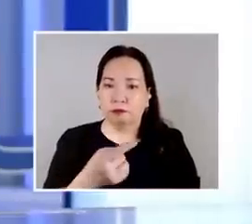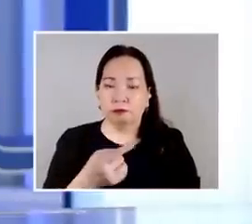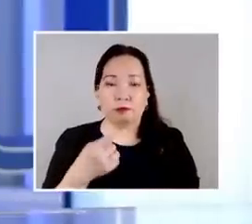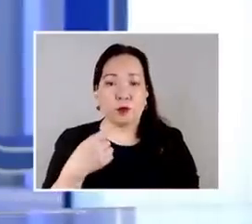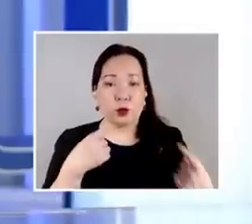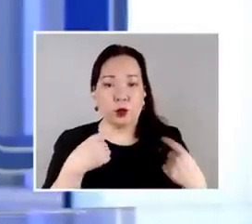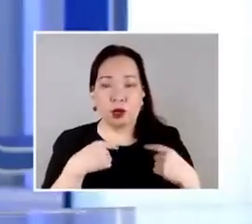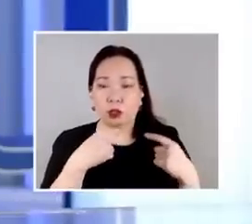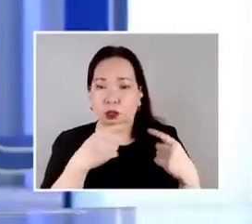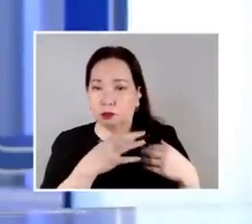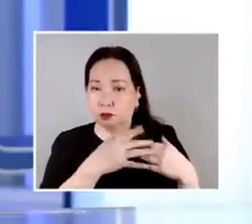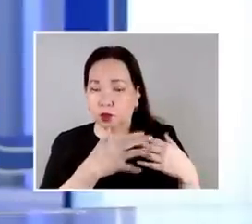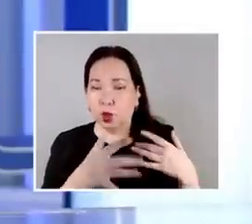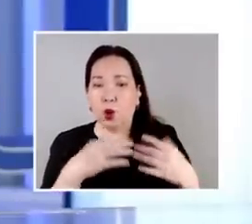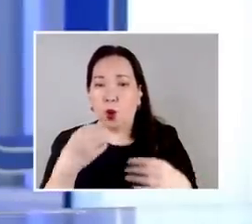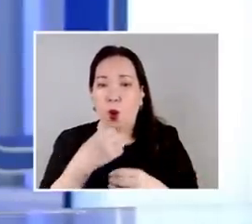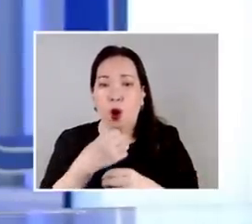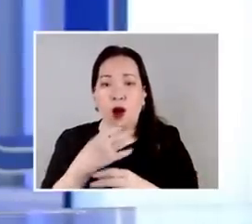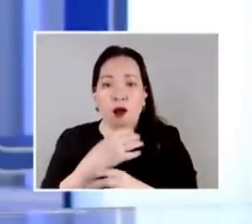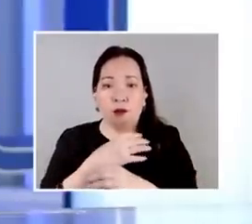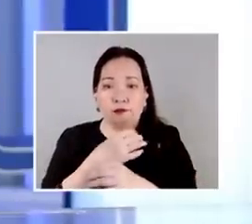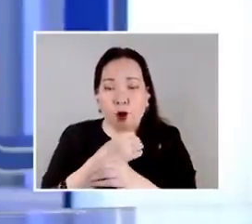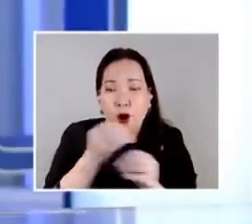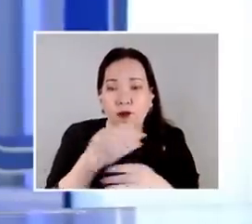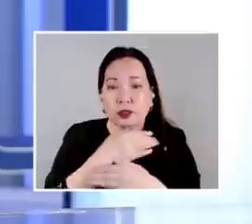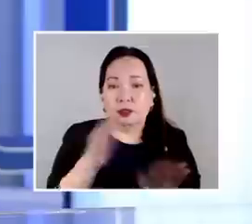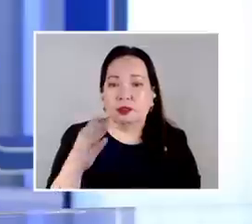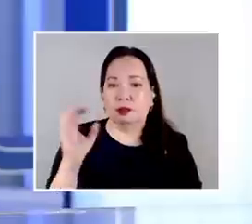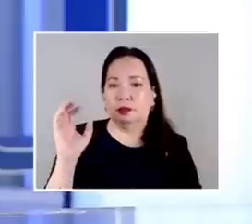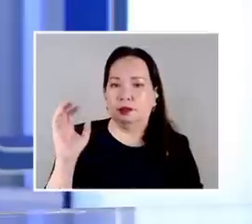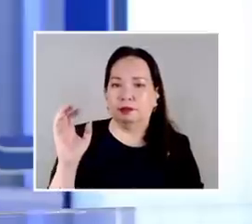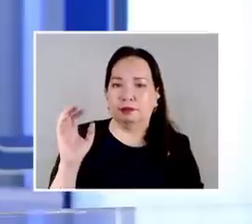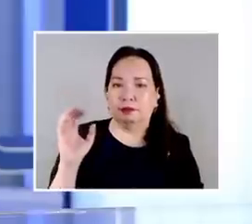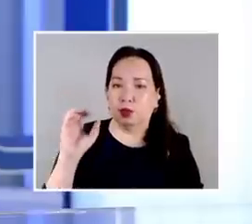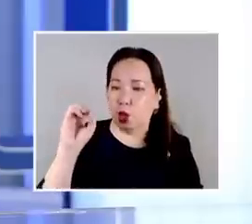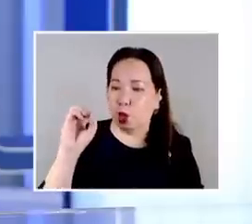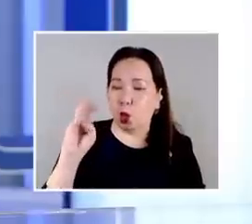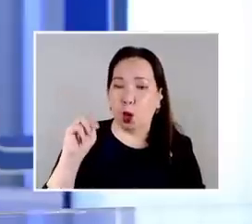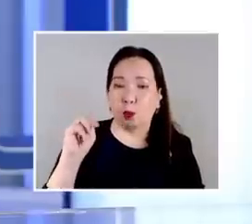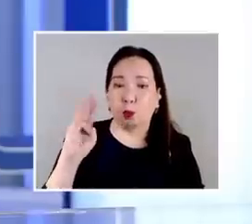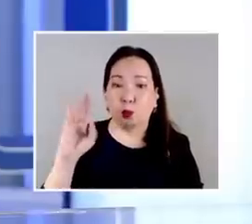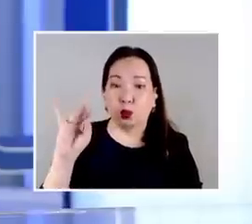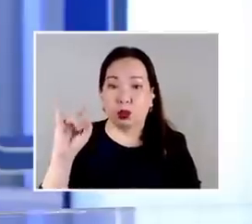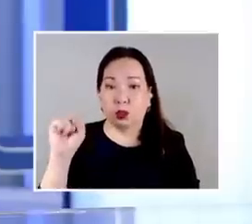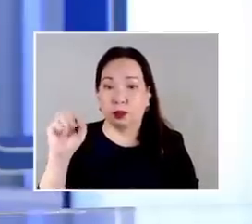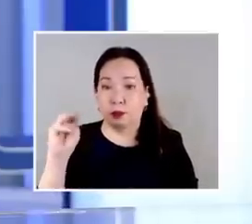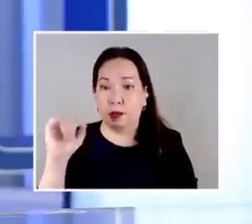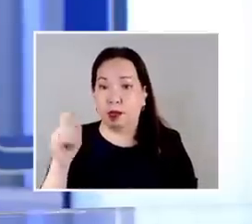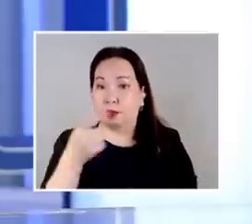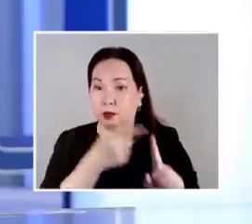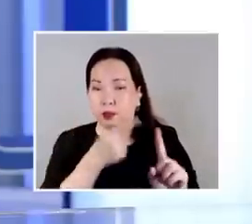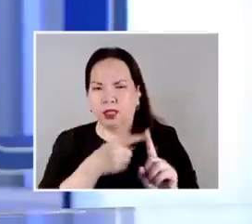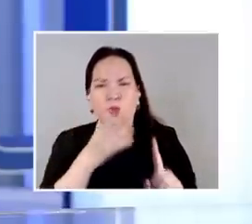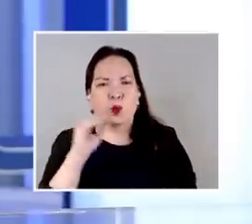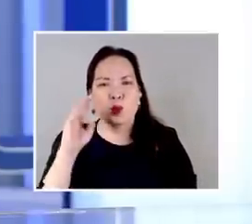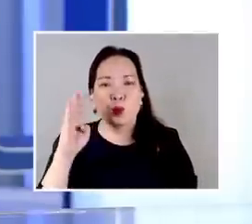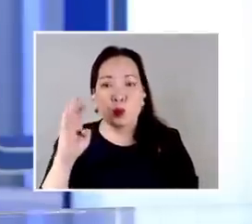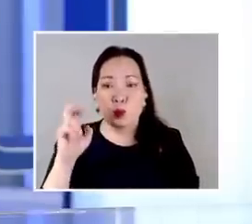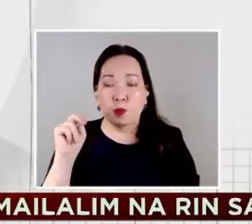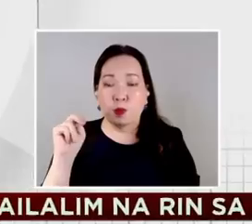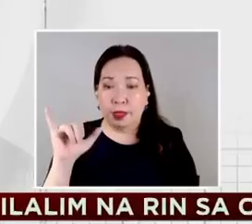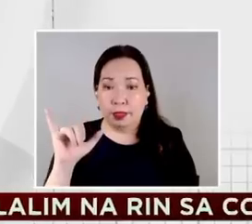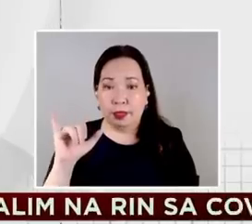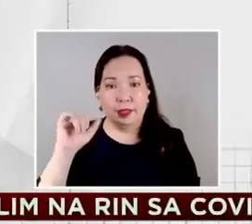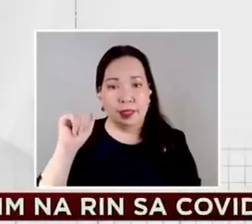suspension ng Office of the Ombudsman ang Administrator ng National Irrigation Administration na si Benny Antiporda. Ito ay matapos ang